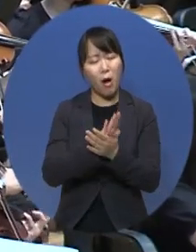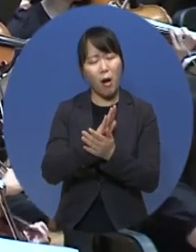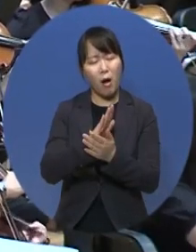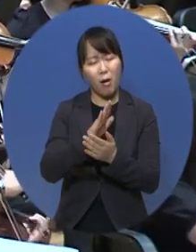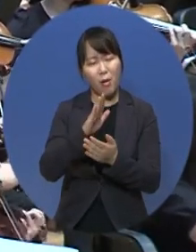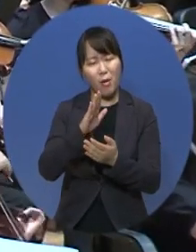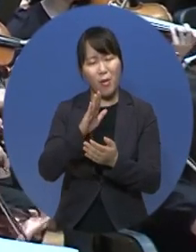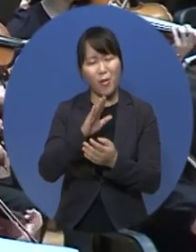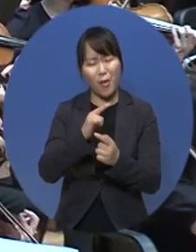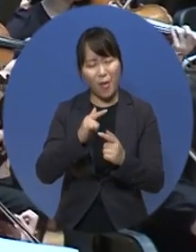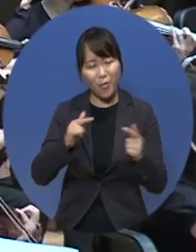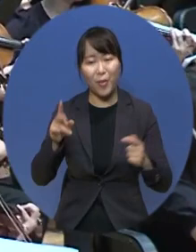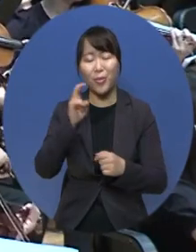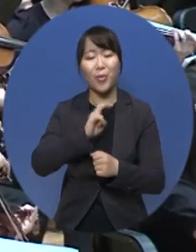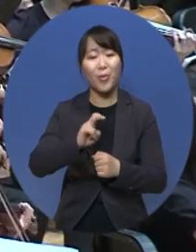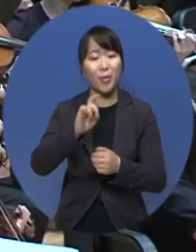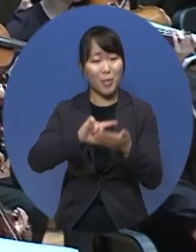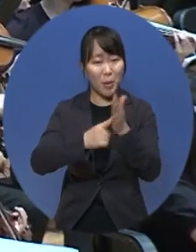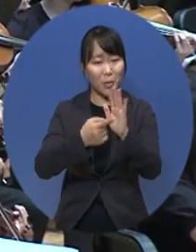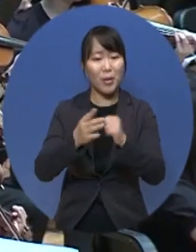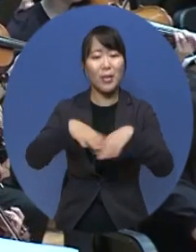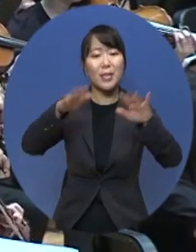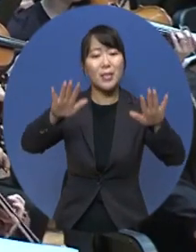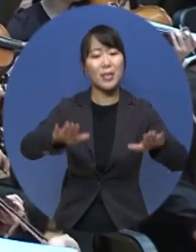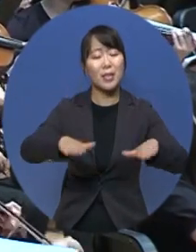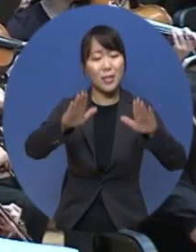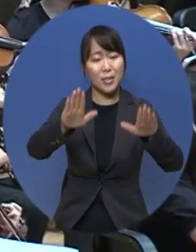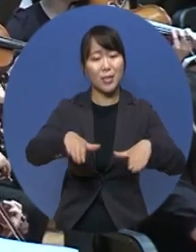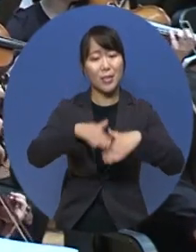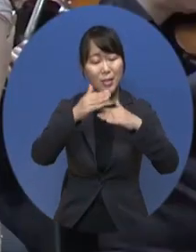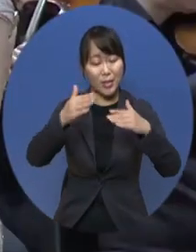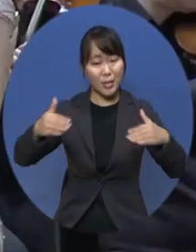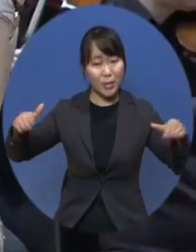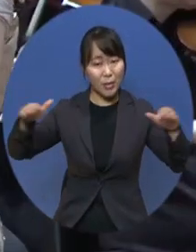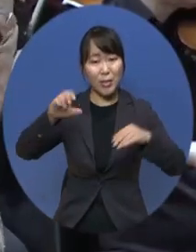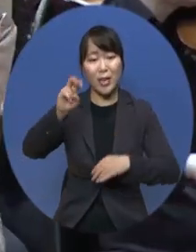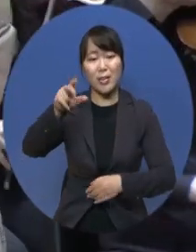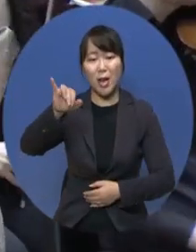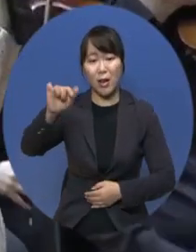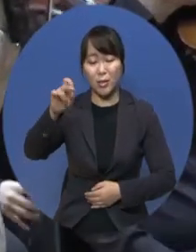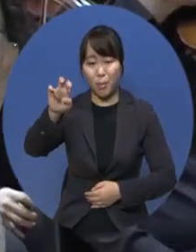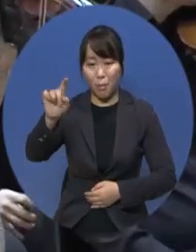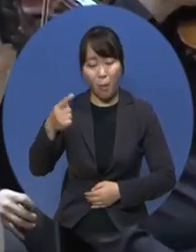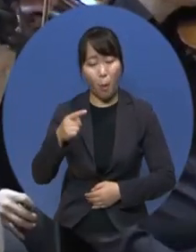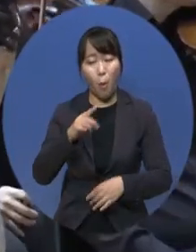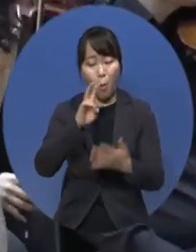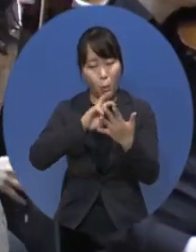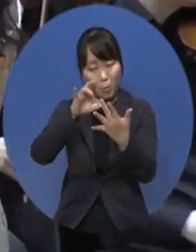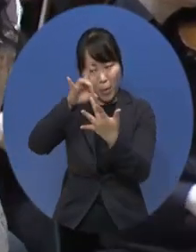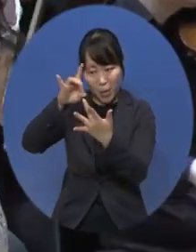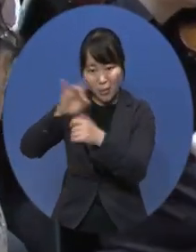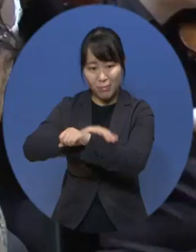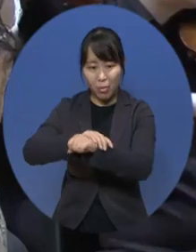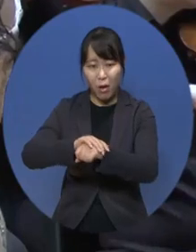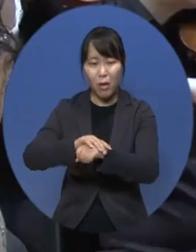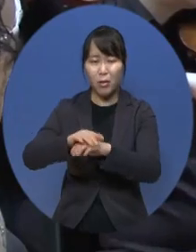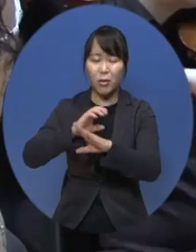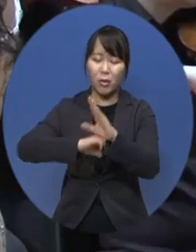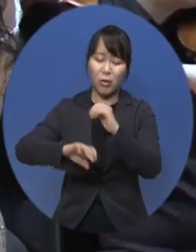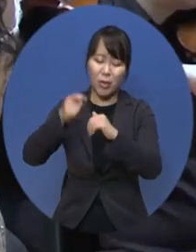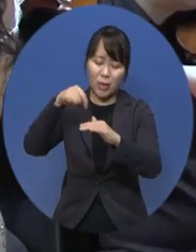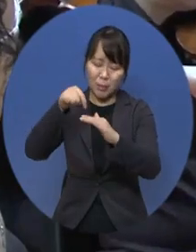무대를 만들었으며 지휘자 양진모의 탁월한 곡 해석으로 더욱 깊이 있는